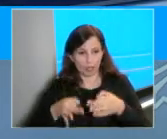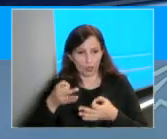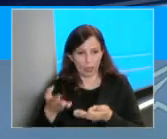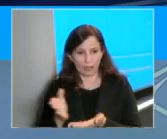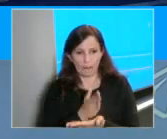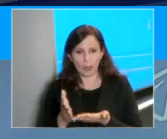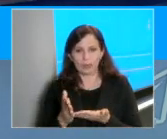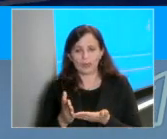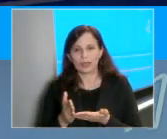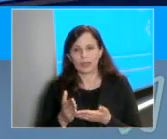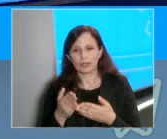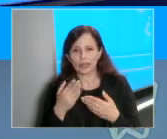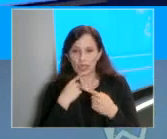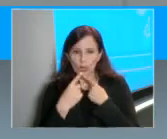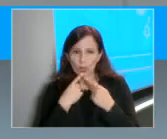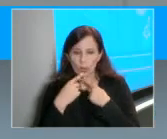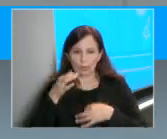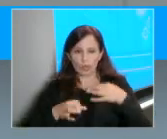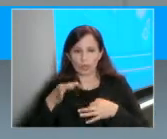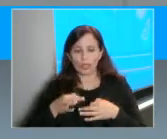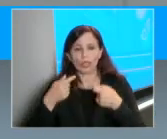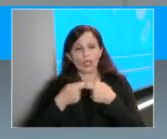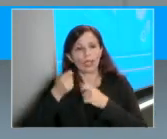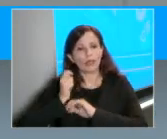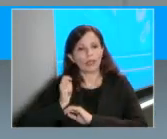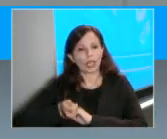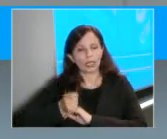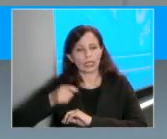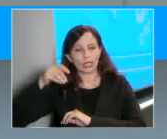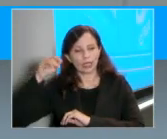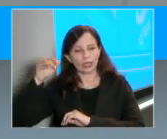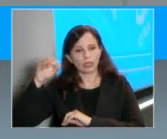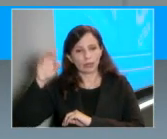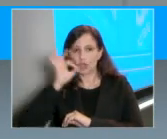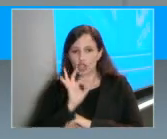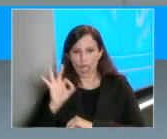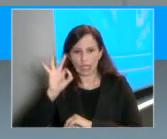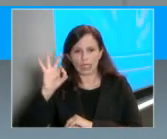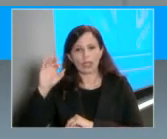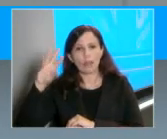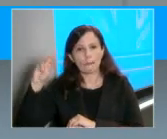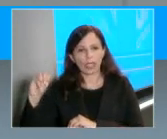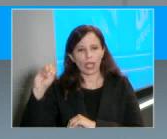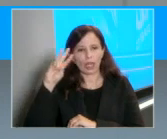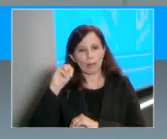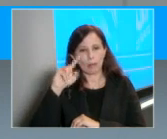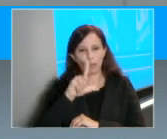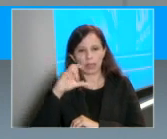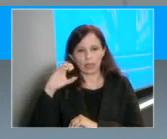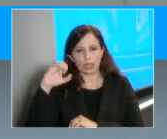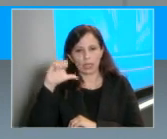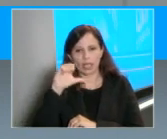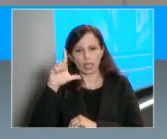כמה דקות. וגם יש common sense, זה פשוט לא חבר הכנסת מיכאל מלכיאלי מש"ס, שלום. שלום. בוקר טוב. טוב, תכף נשאל אותך